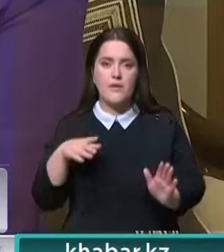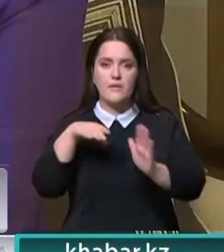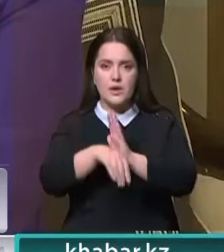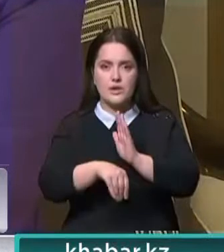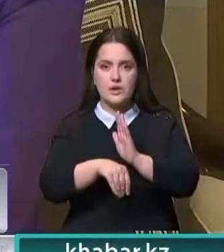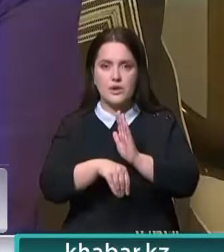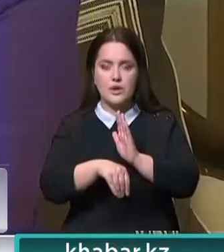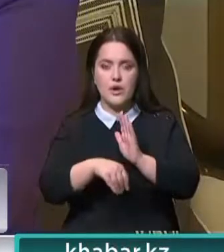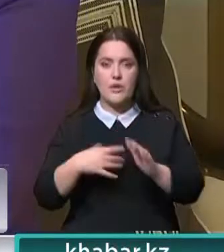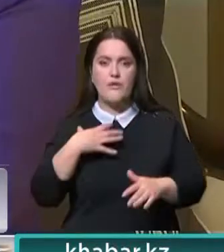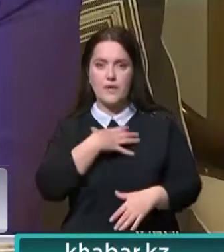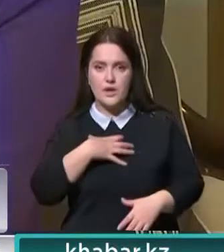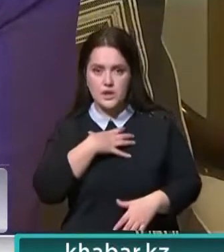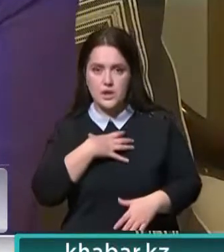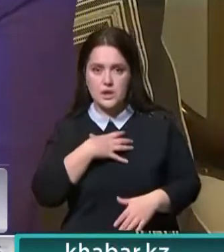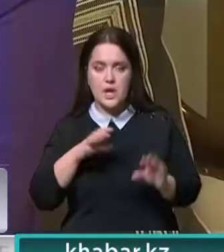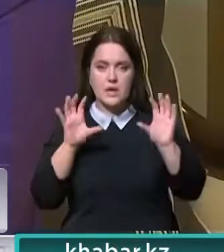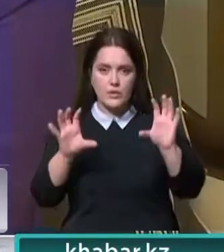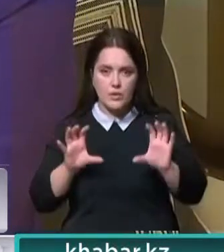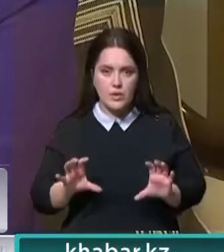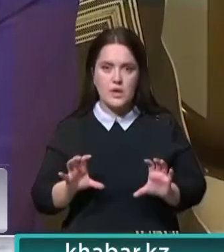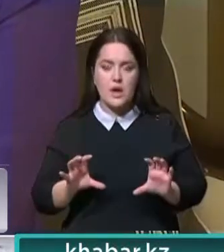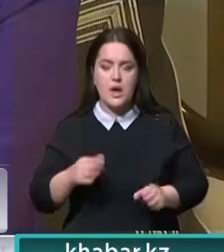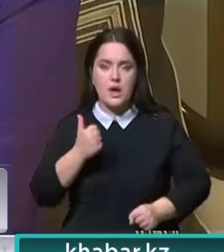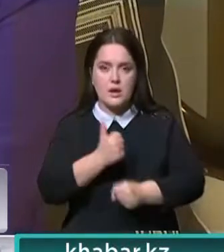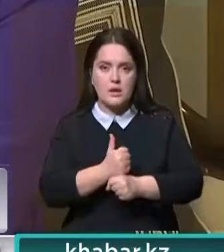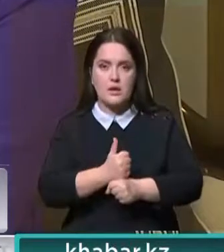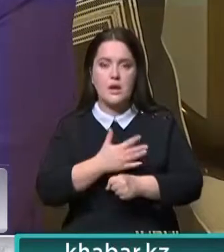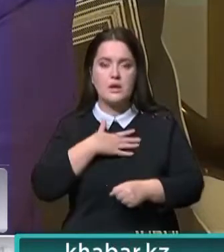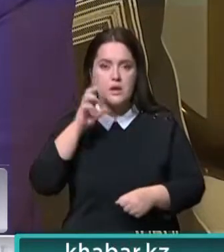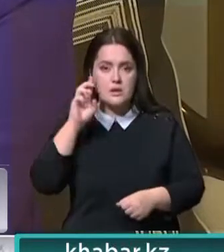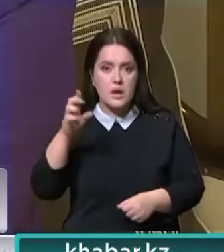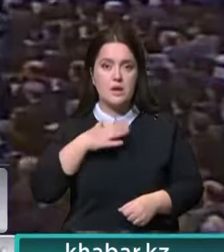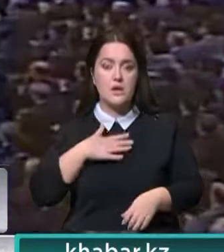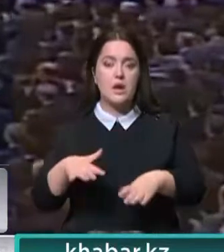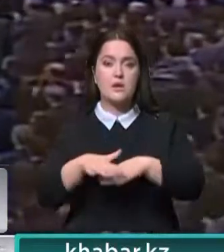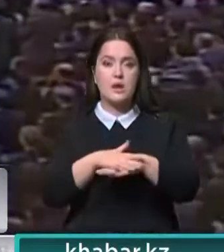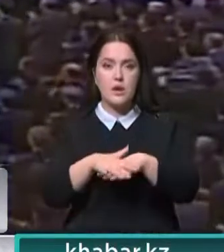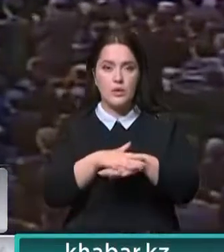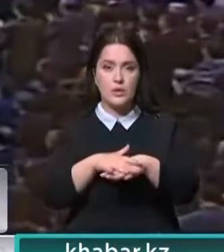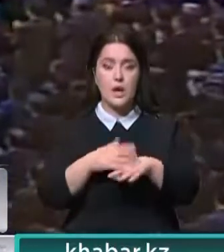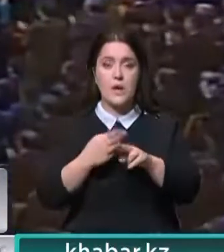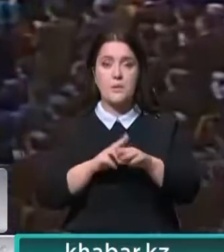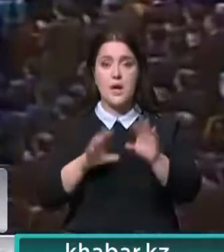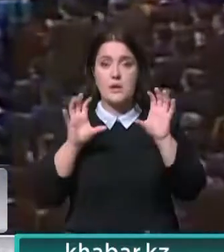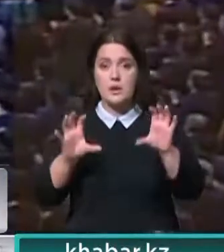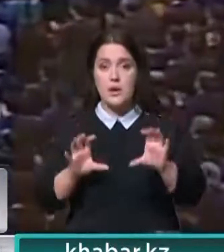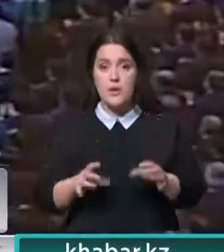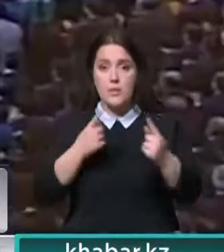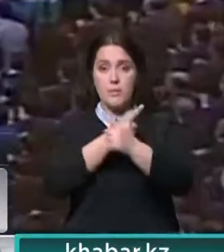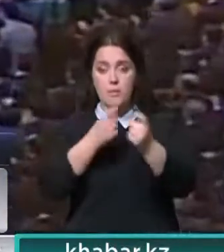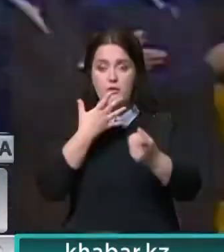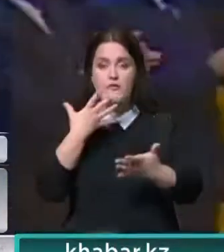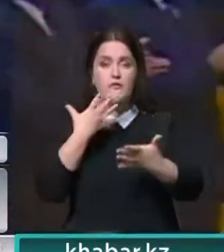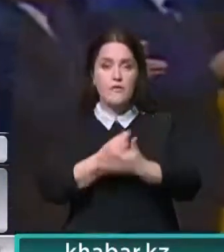эти важнейшие законы, основополагающие нашей страны, нашего народа. В декларации, помимо провозглашения